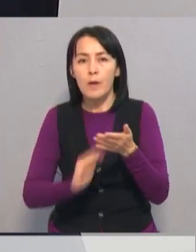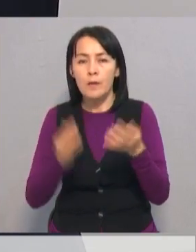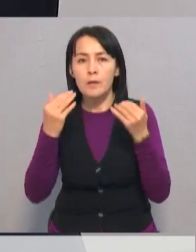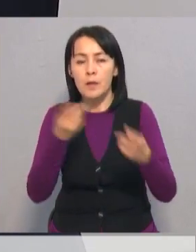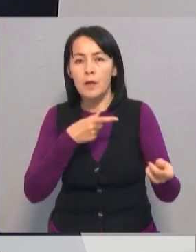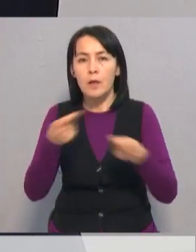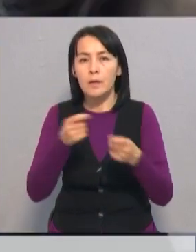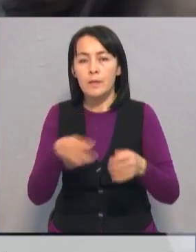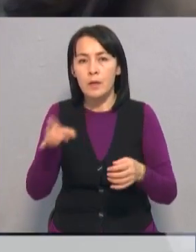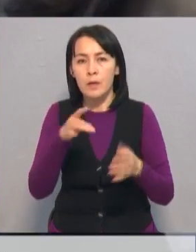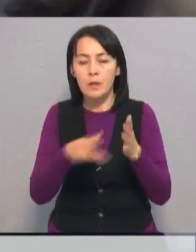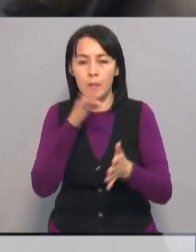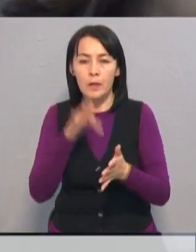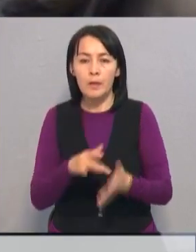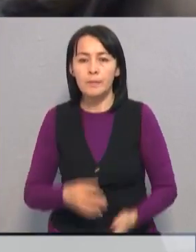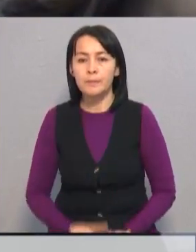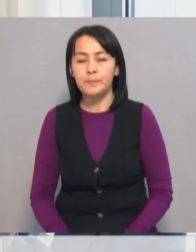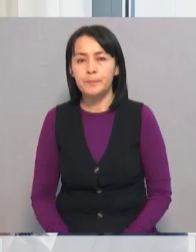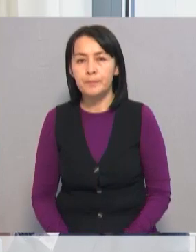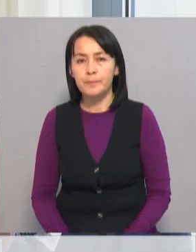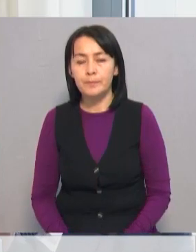стороны аматов районов и